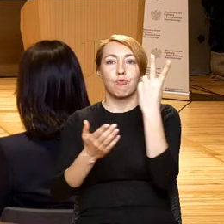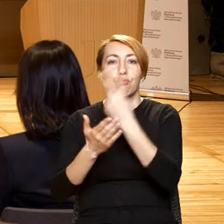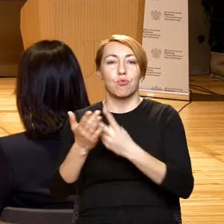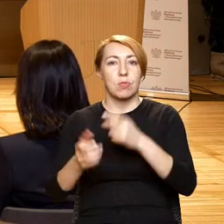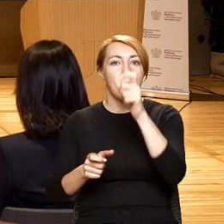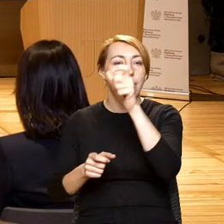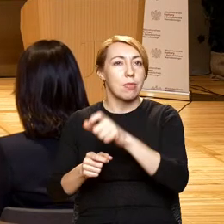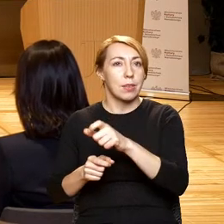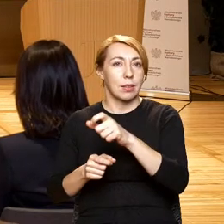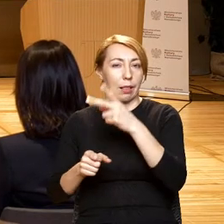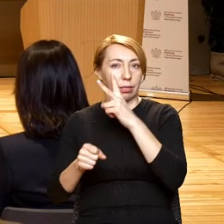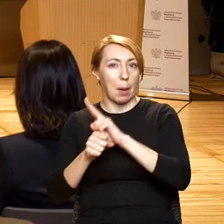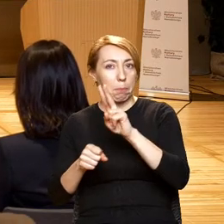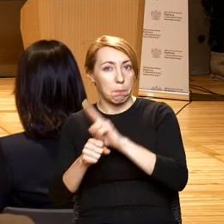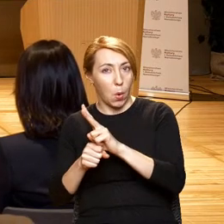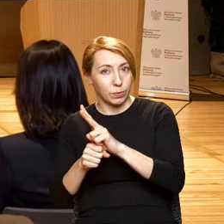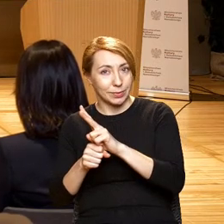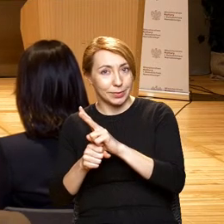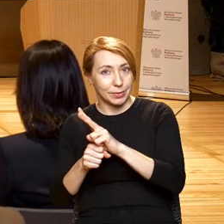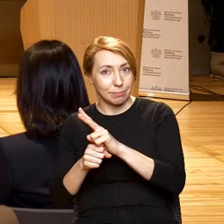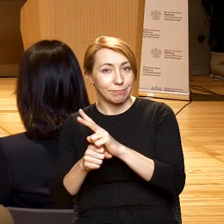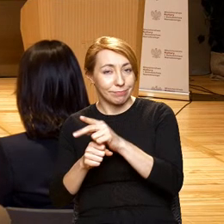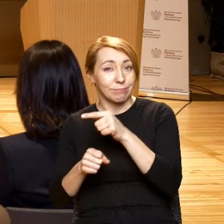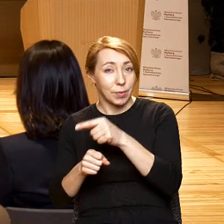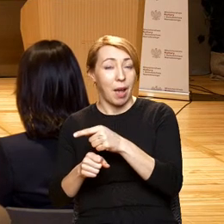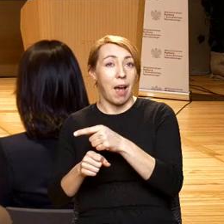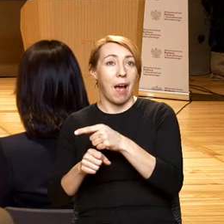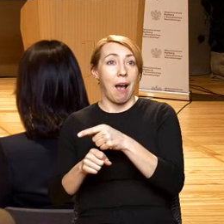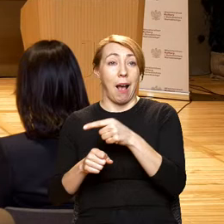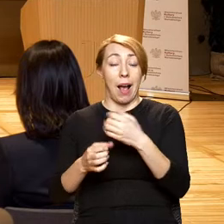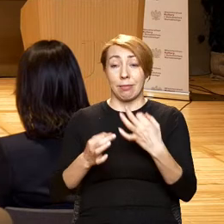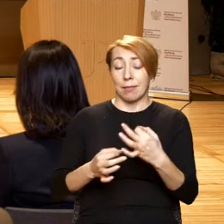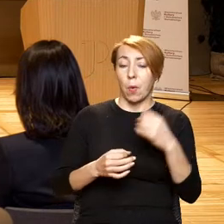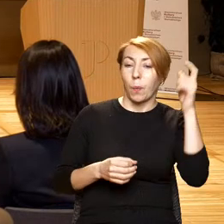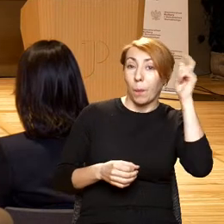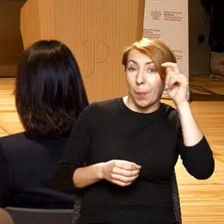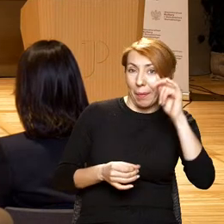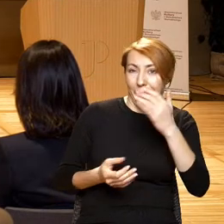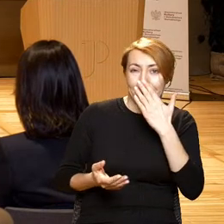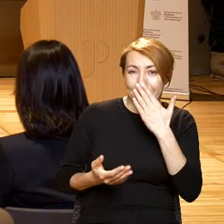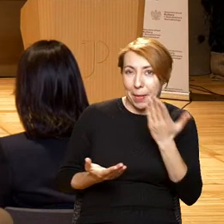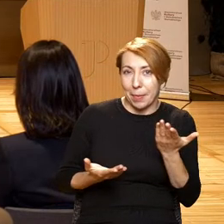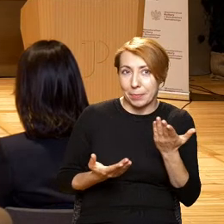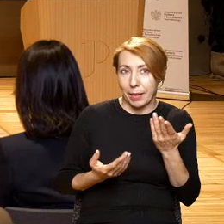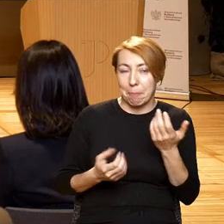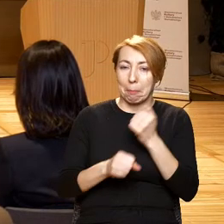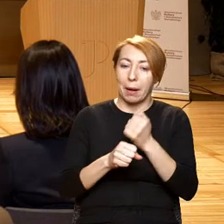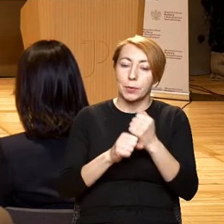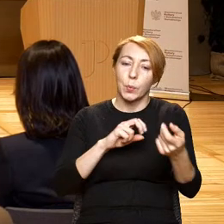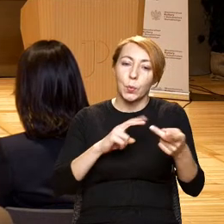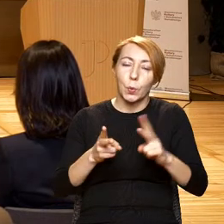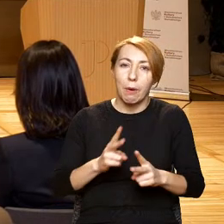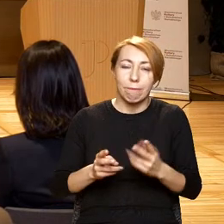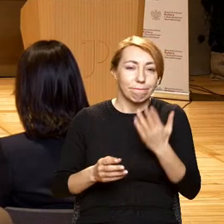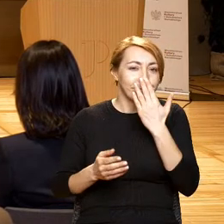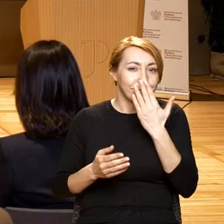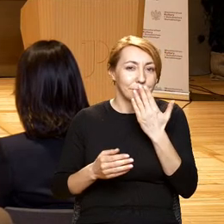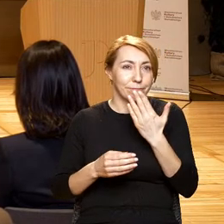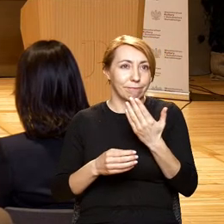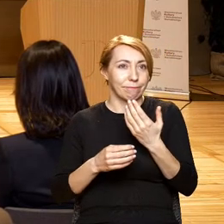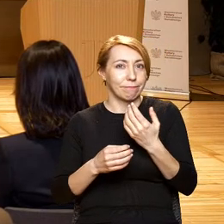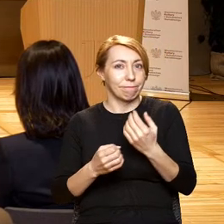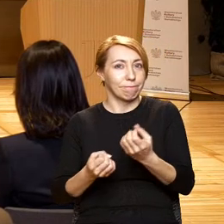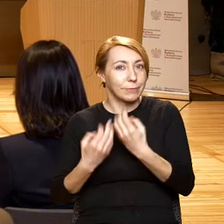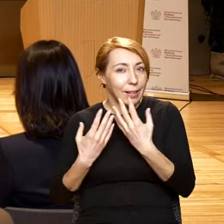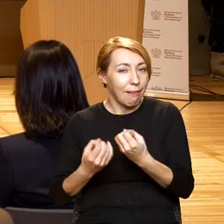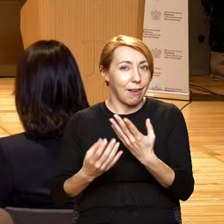czytelniku japońskim. Czy to był kłopot jakiś, gdyby pani nam przybliżyła pracę nad tłumaczeniem tej książki, może jakieś